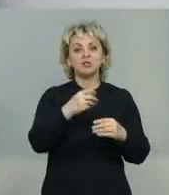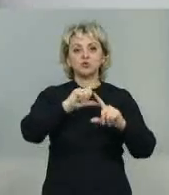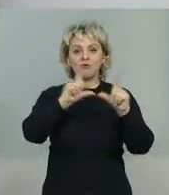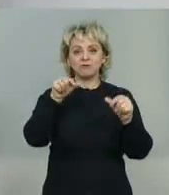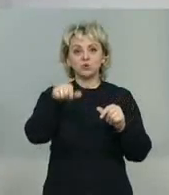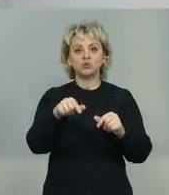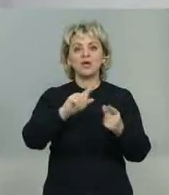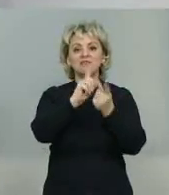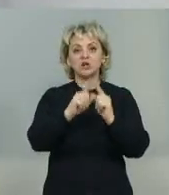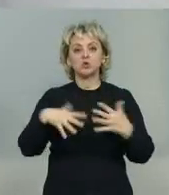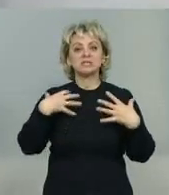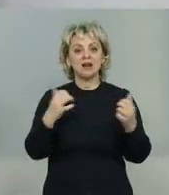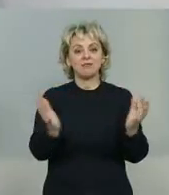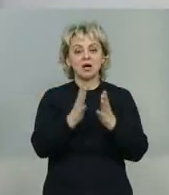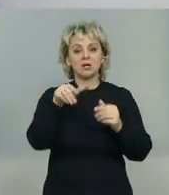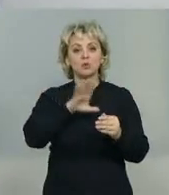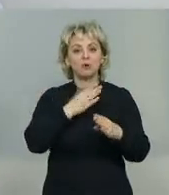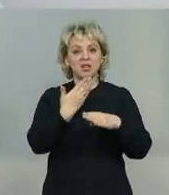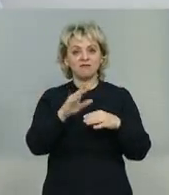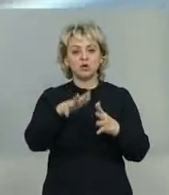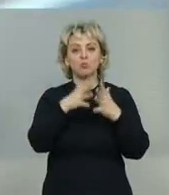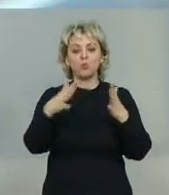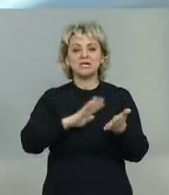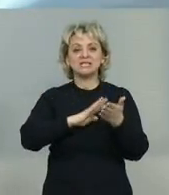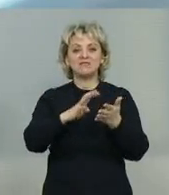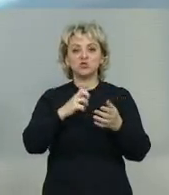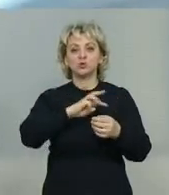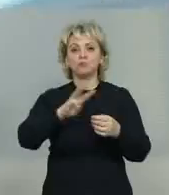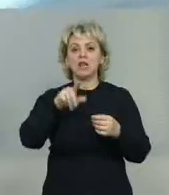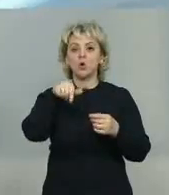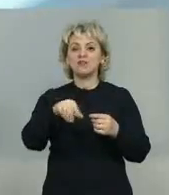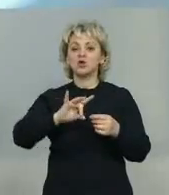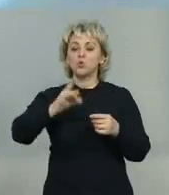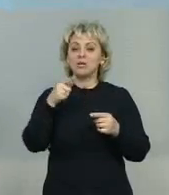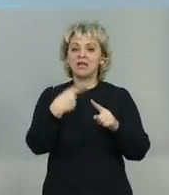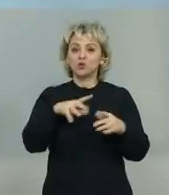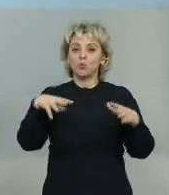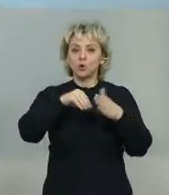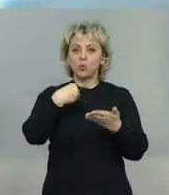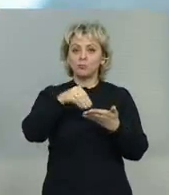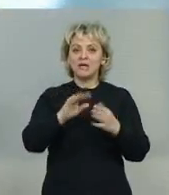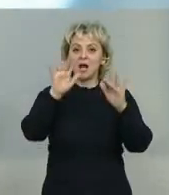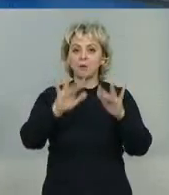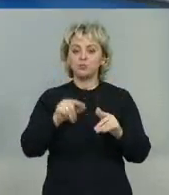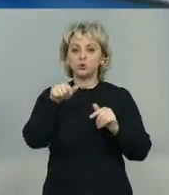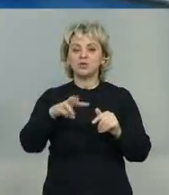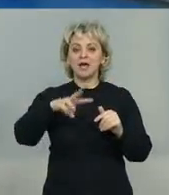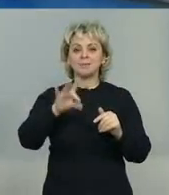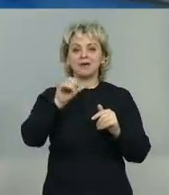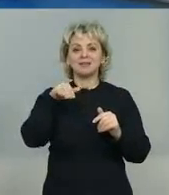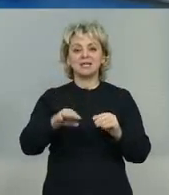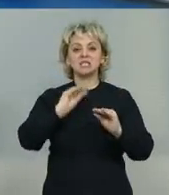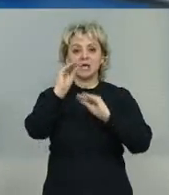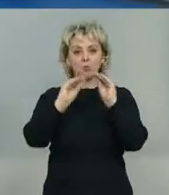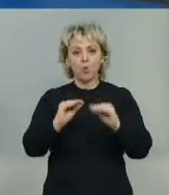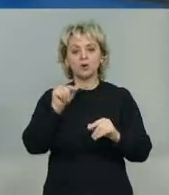бюджета на инфраструктуру здравоохранения было выделено более 900 миллионов рублей. В том числе закуплены компьютерные и